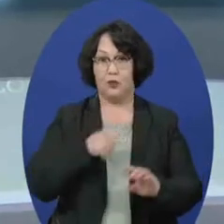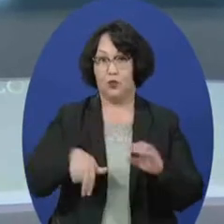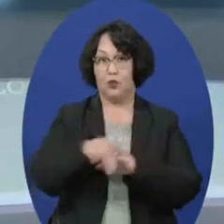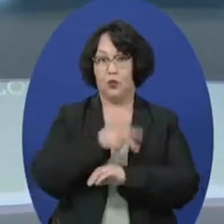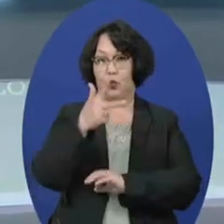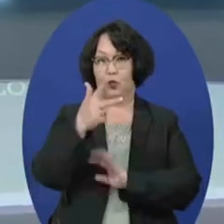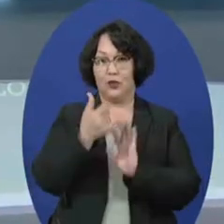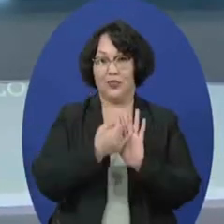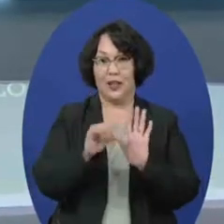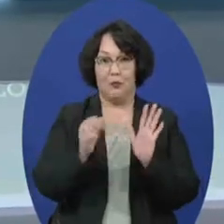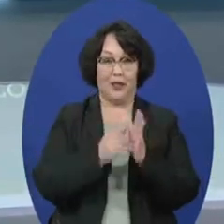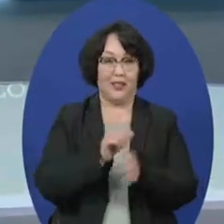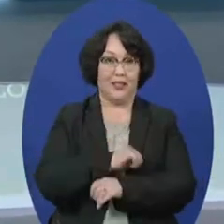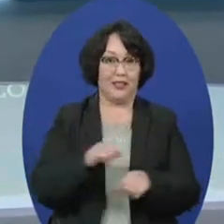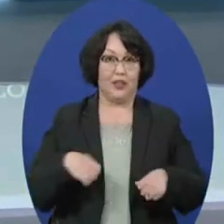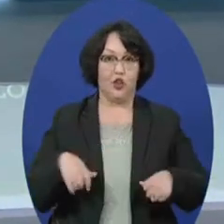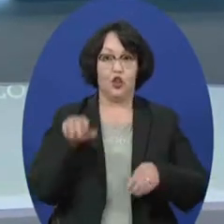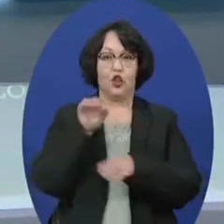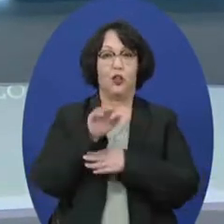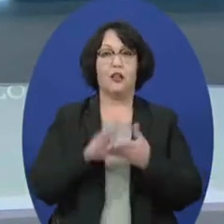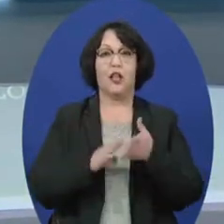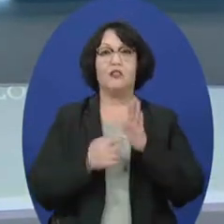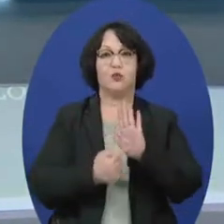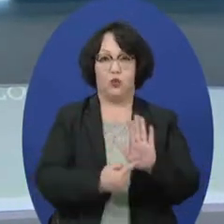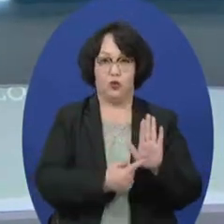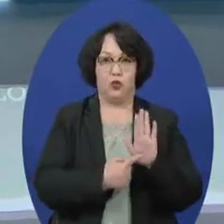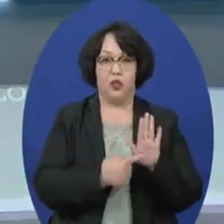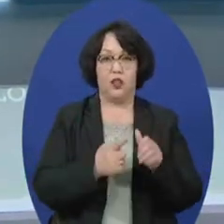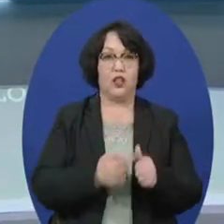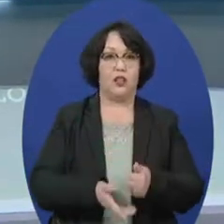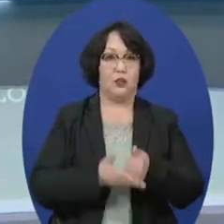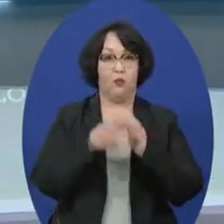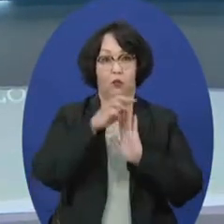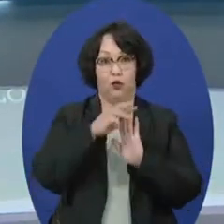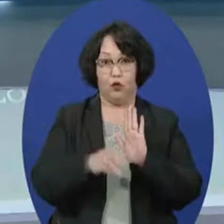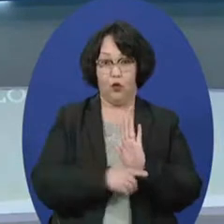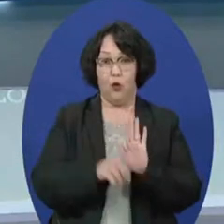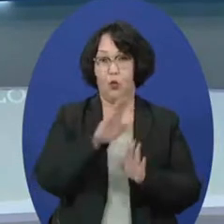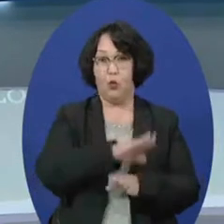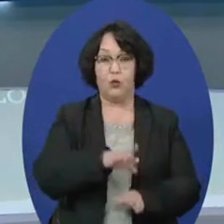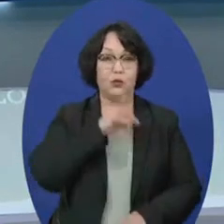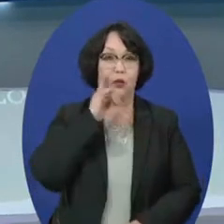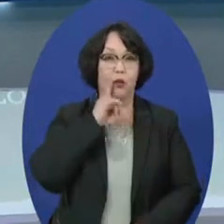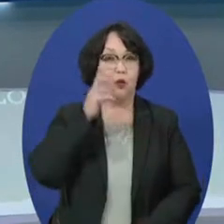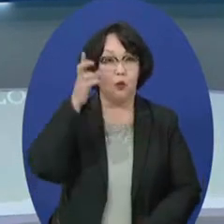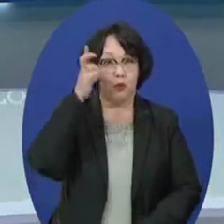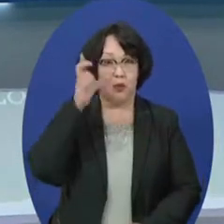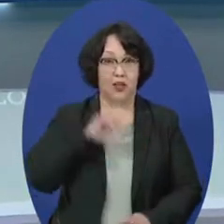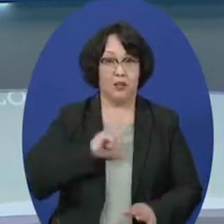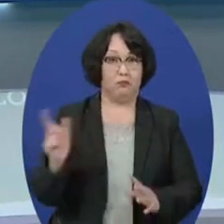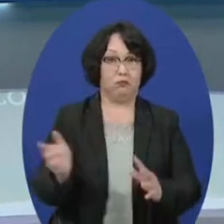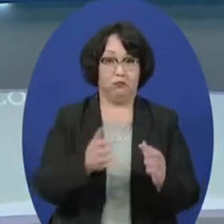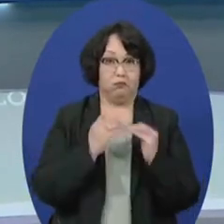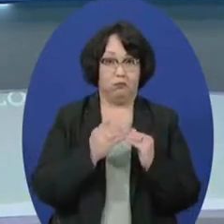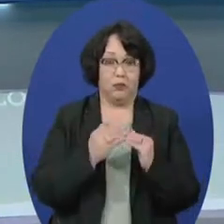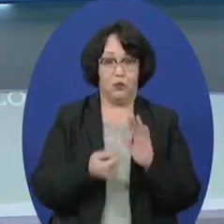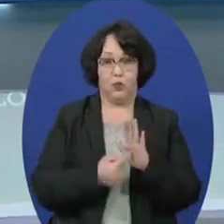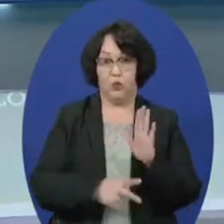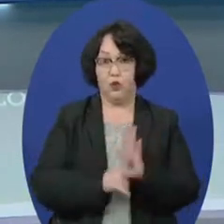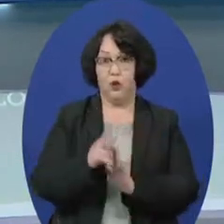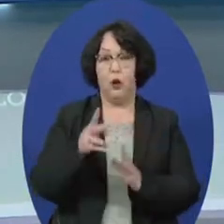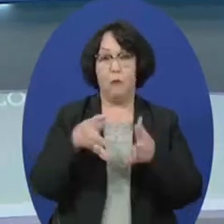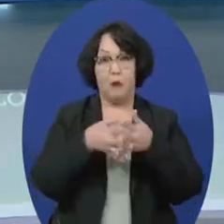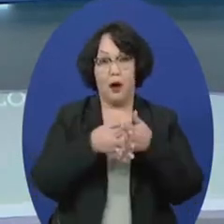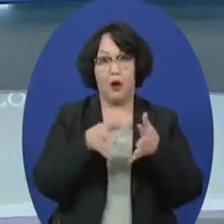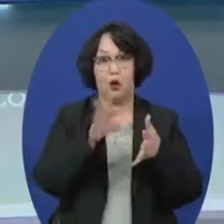мянган иргэд сонгогчдын төлөөлөл танилцууллаа. Сонгогчдод нэр дэвшигчийн мөрийн хөтөлбөрөөс хүүхэд залуусын боловсролын тэгш гараа орон сууцны